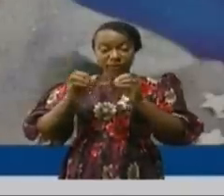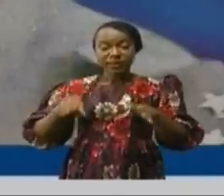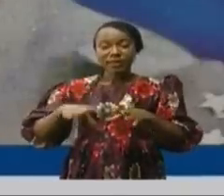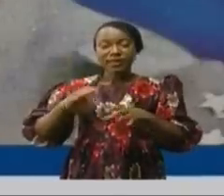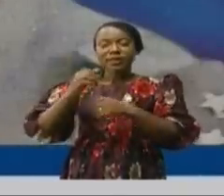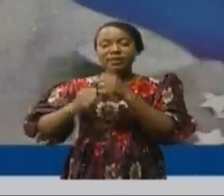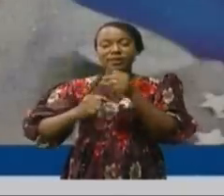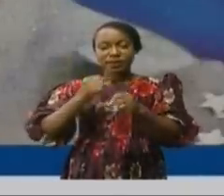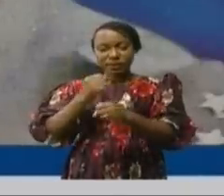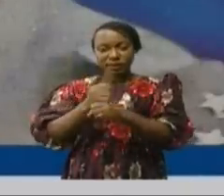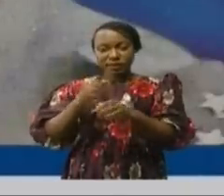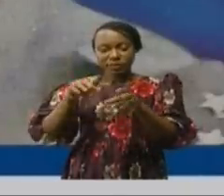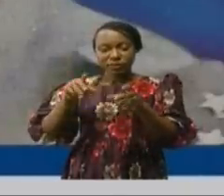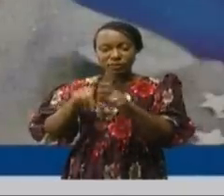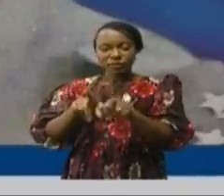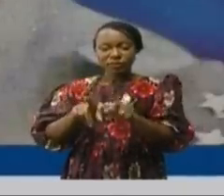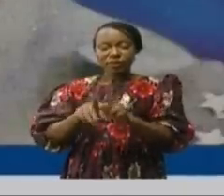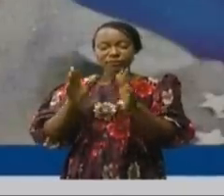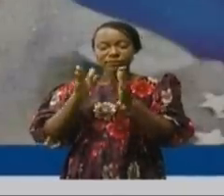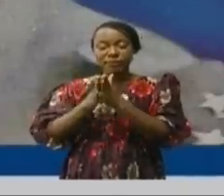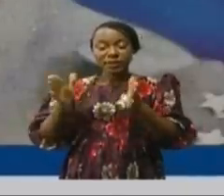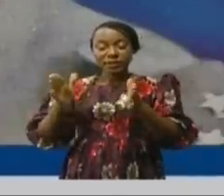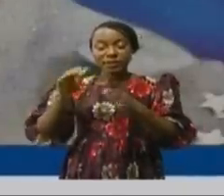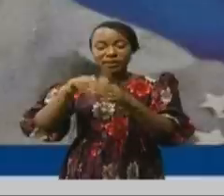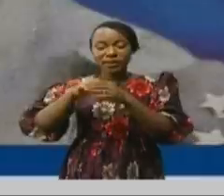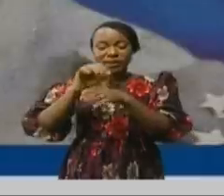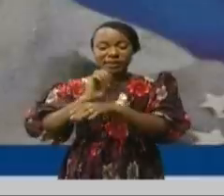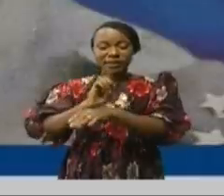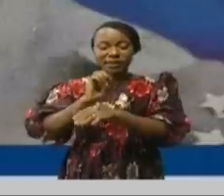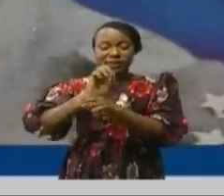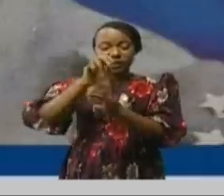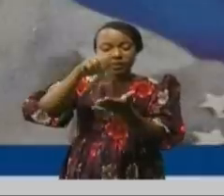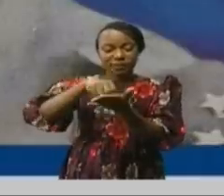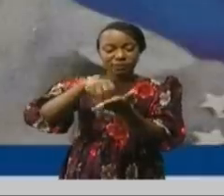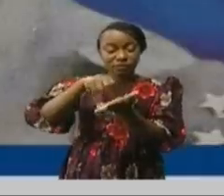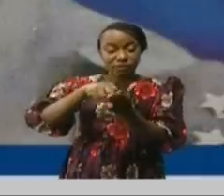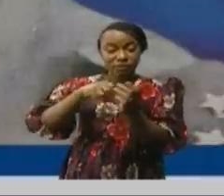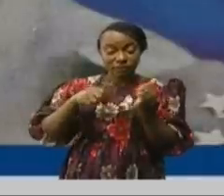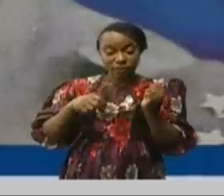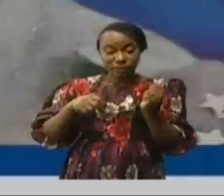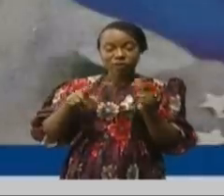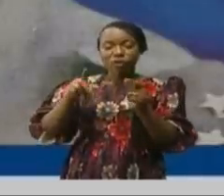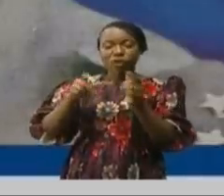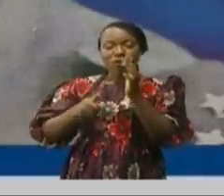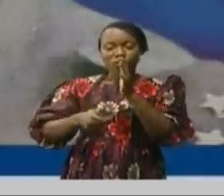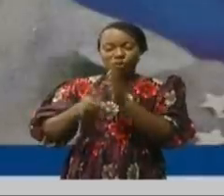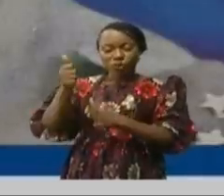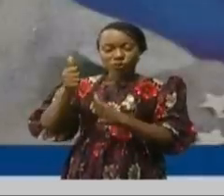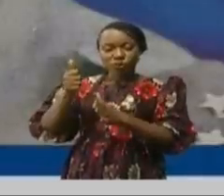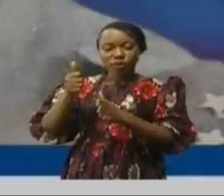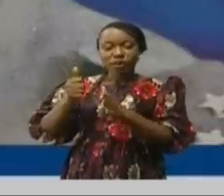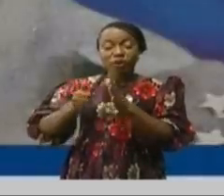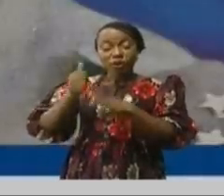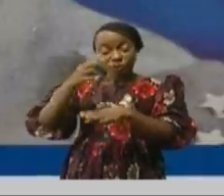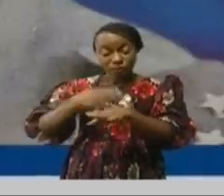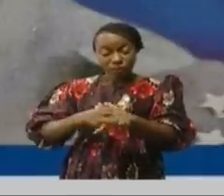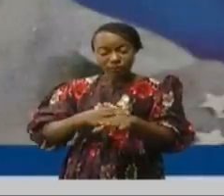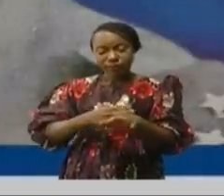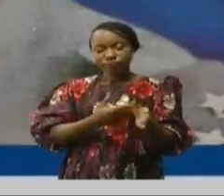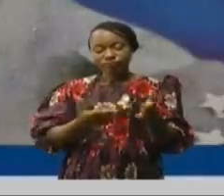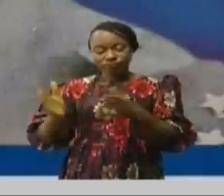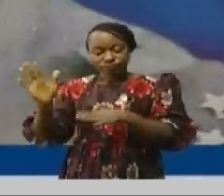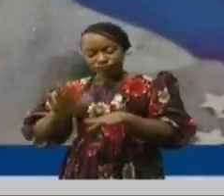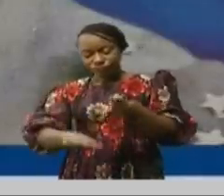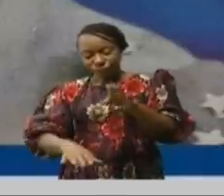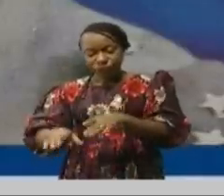en la cathédrale protestante. 11h11, départ pour l'inhumation à la nécropole entre terre et ciel. En attendant, le